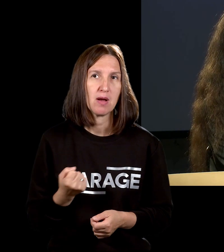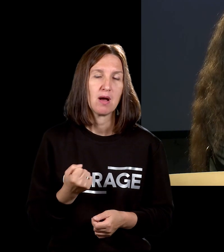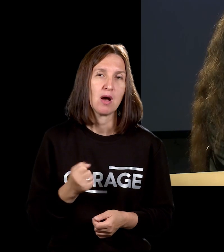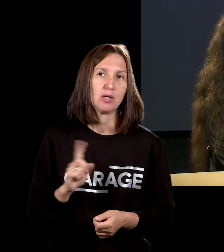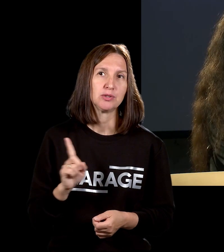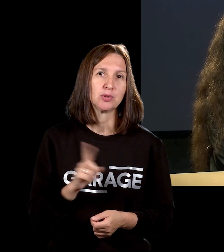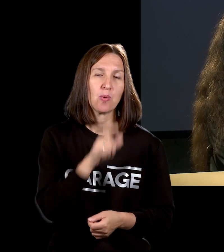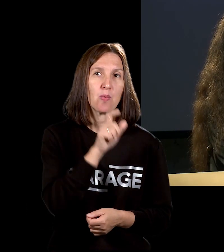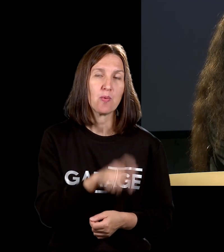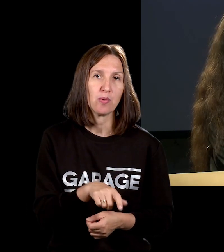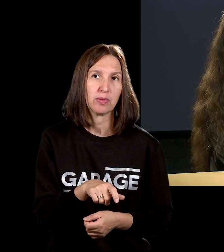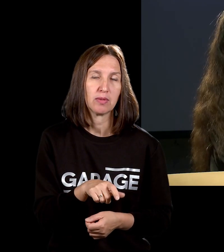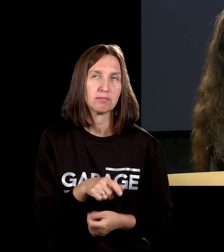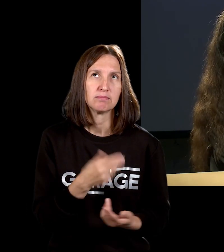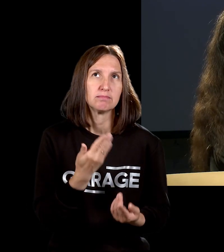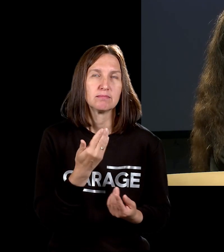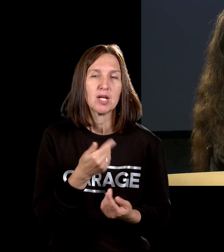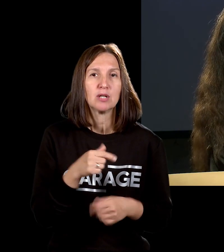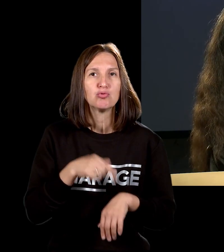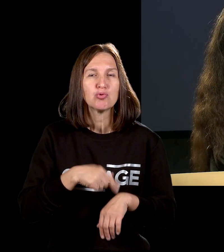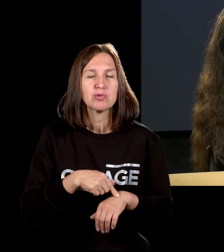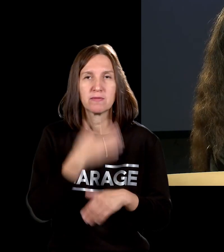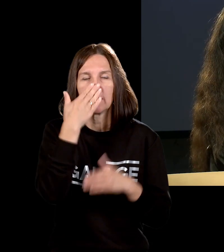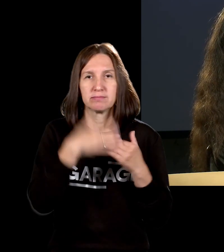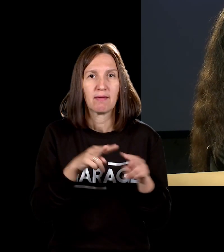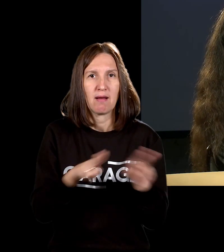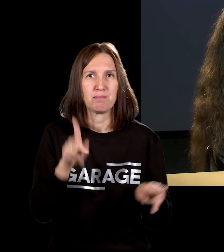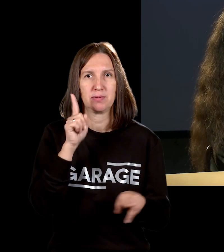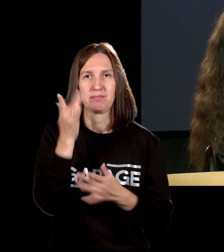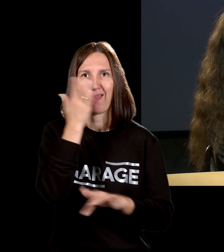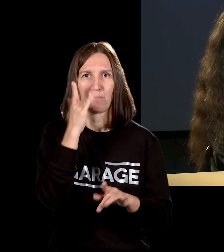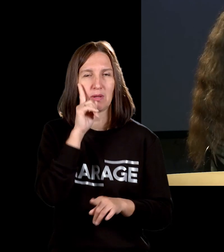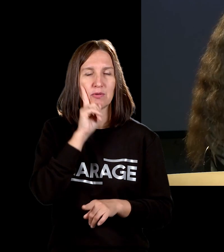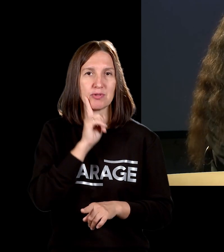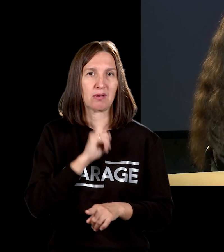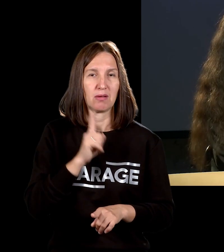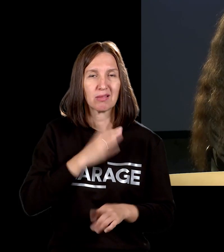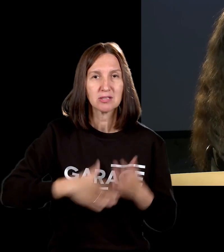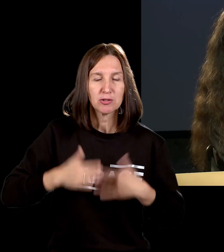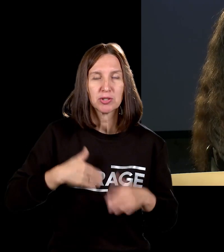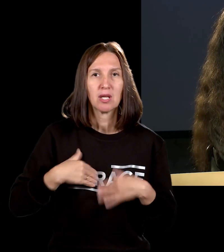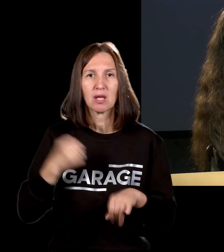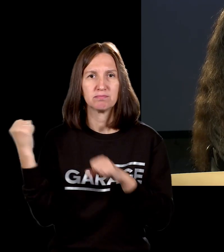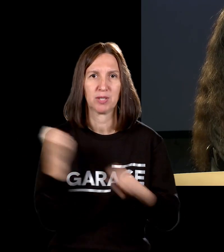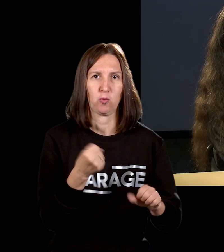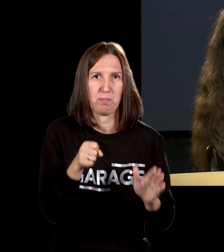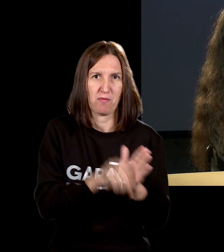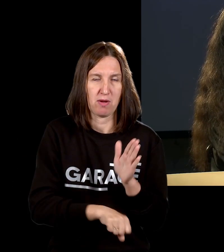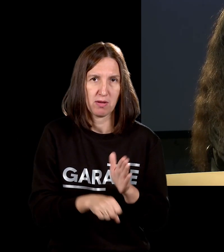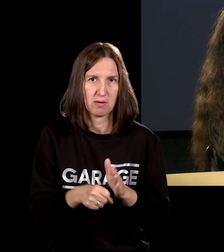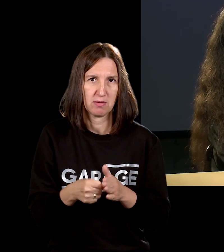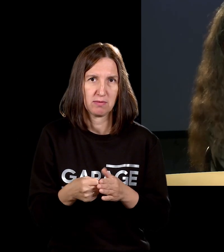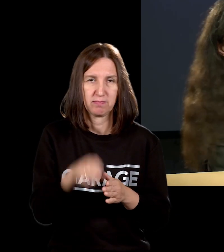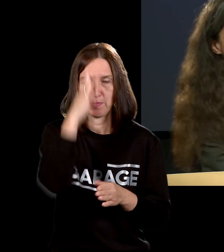том, какое почти эротическое чувство он испытывал, добивая штыком противников